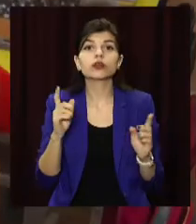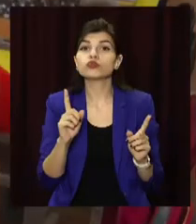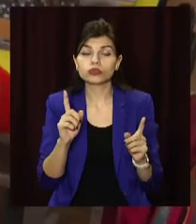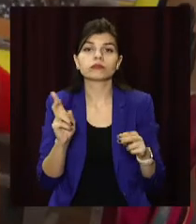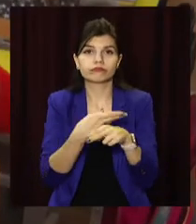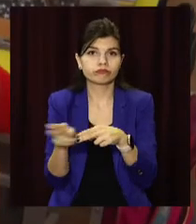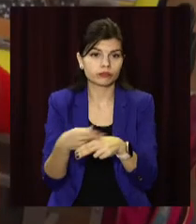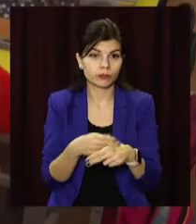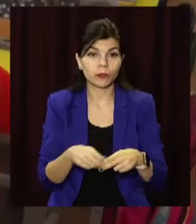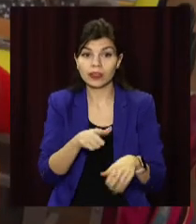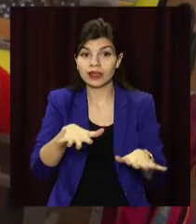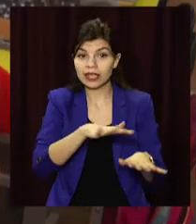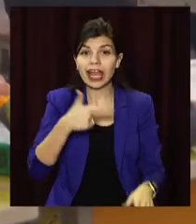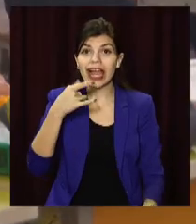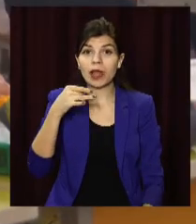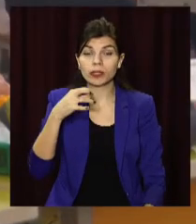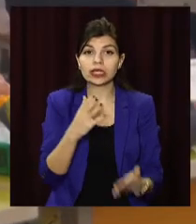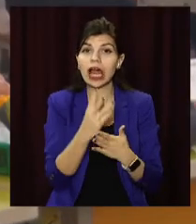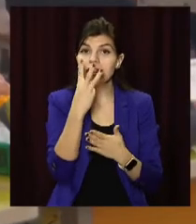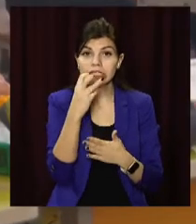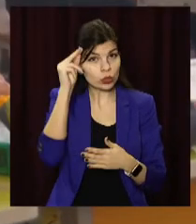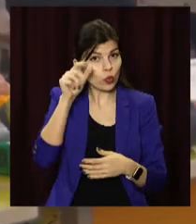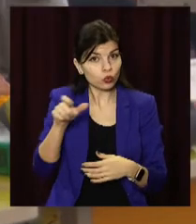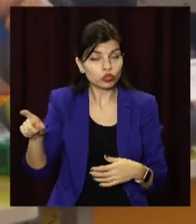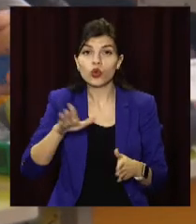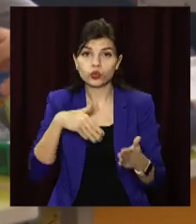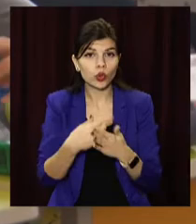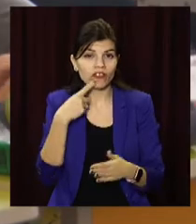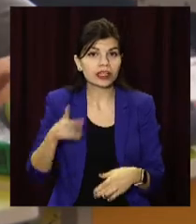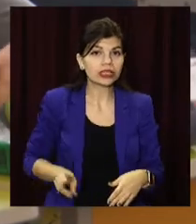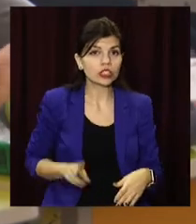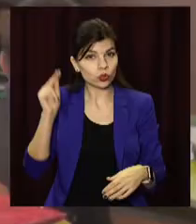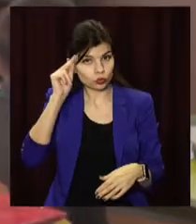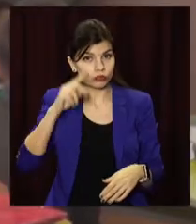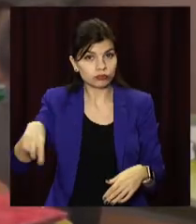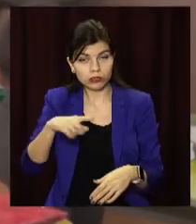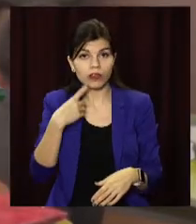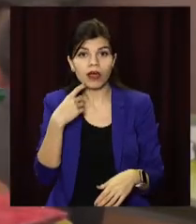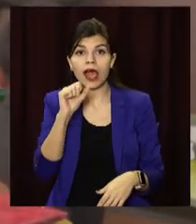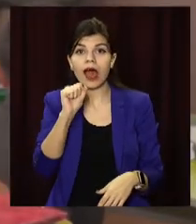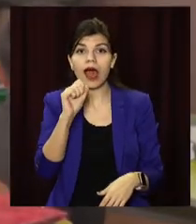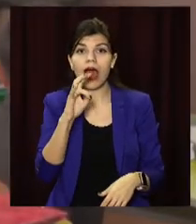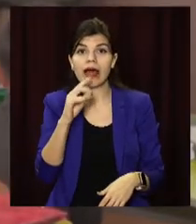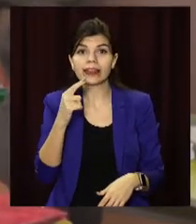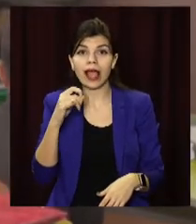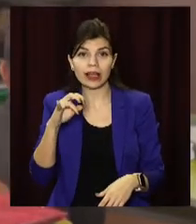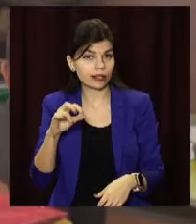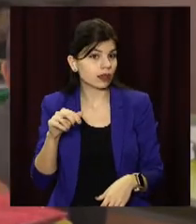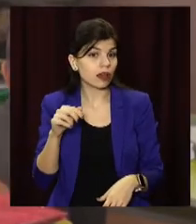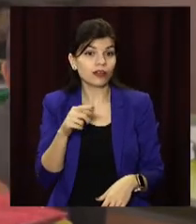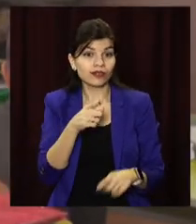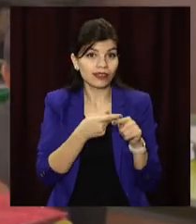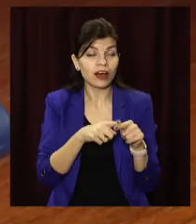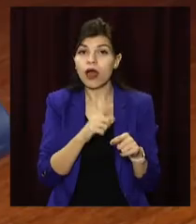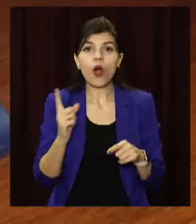У гімназії навчаються понад 300 учнів, але досі, говорить директорка навчального закладу Ангеліна Запорожець, у них не було